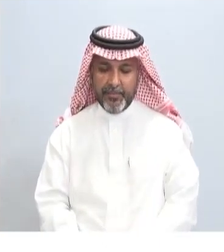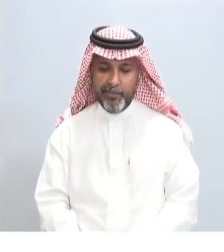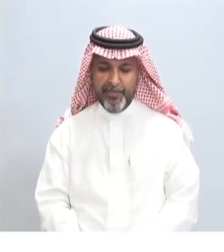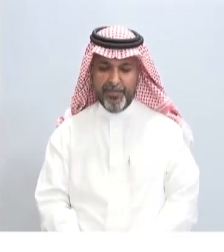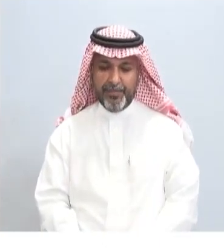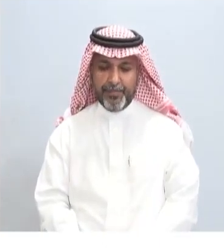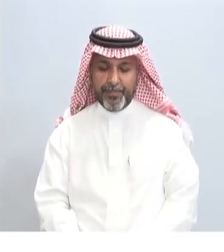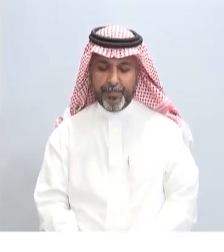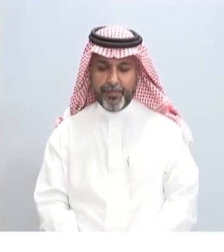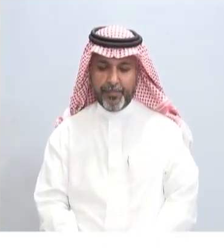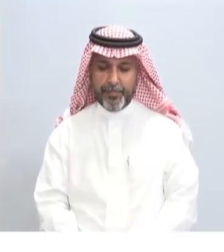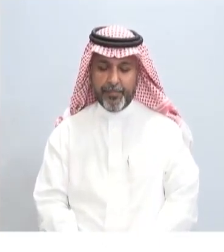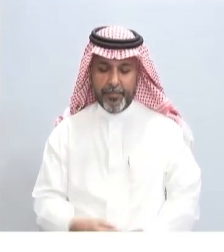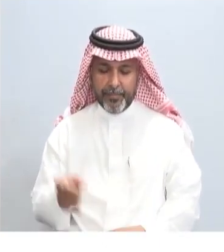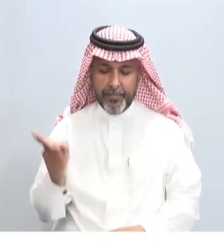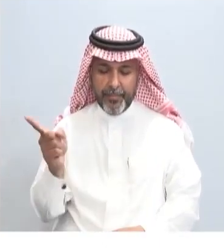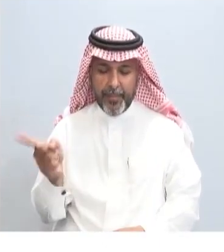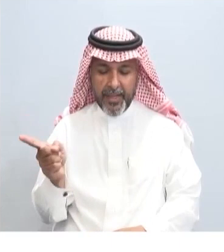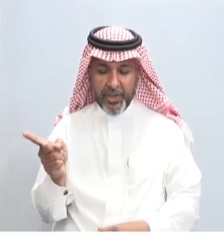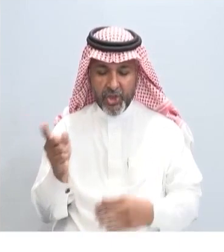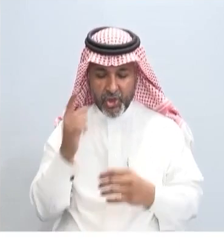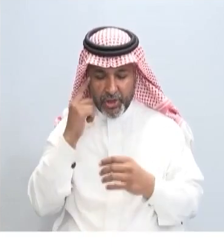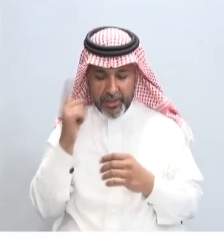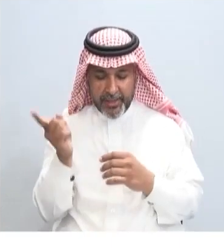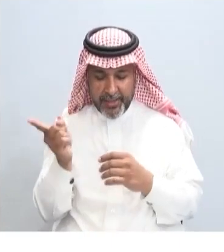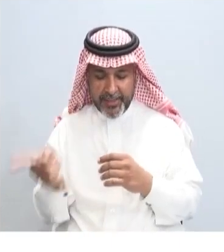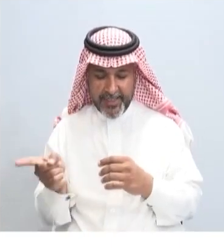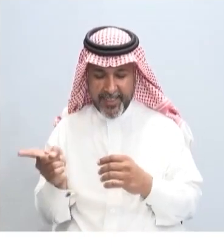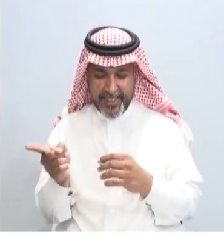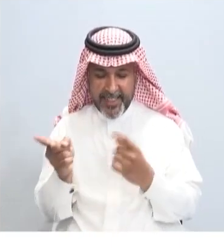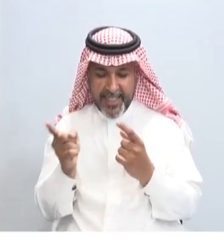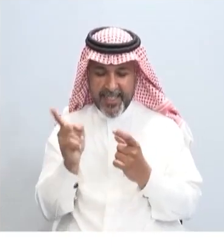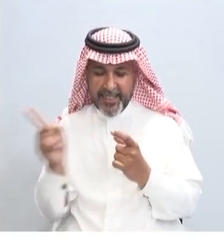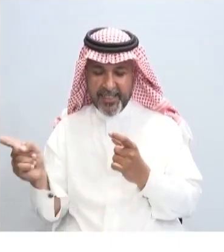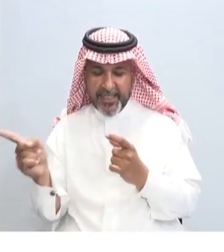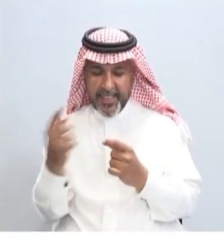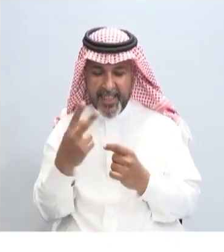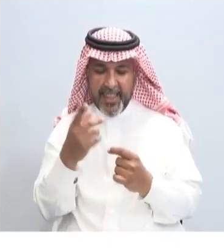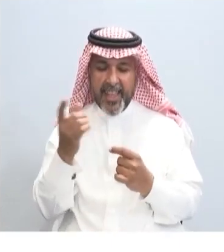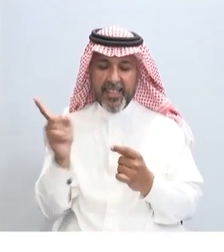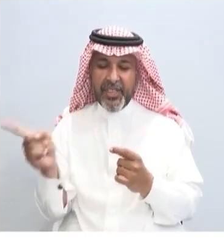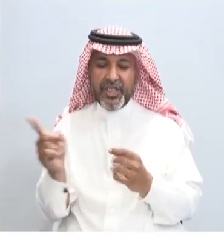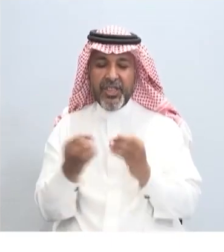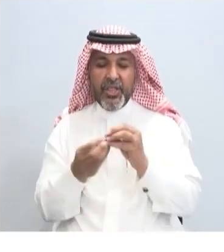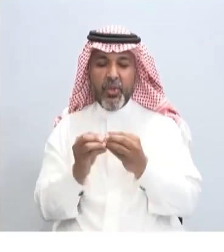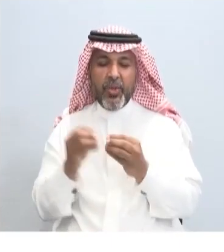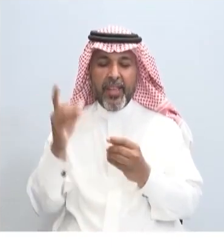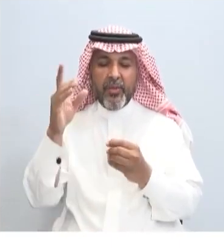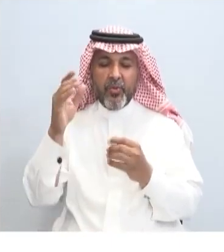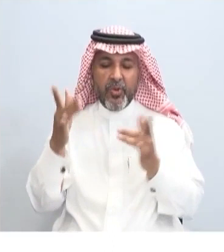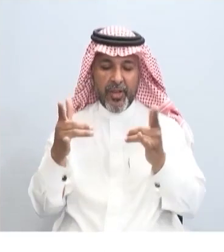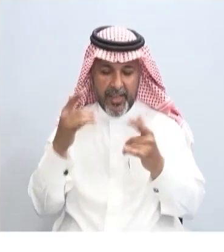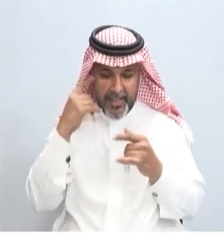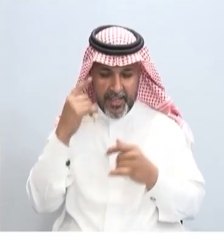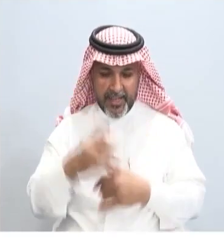اصل 11 وعندي هنا خمسه من اصل 11 فيصير الناتج عباره عن 25 من اصل 101